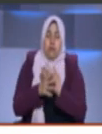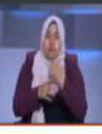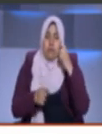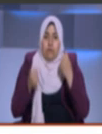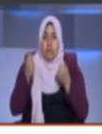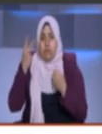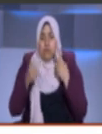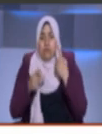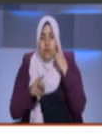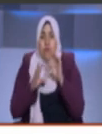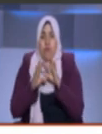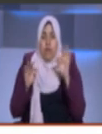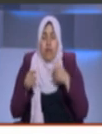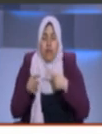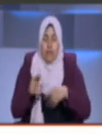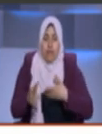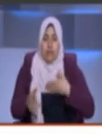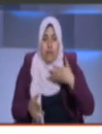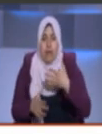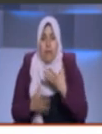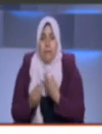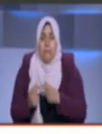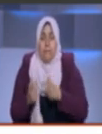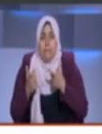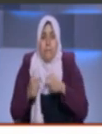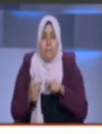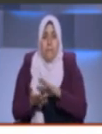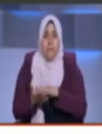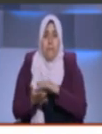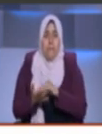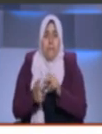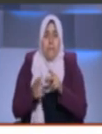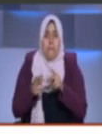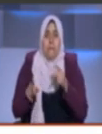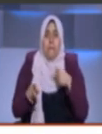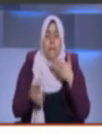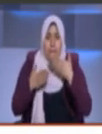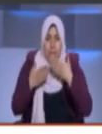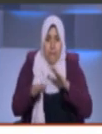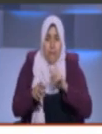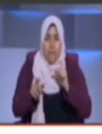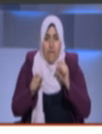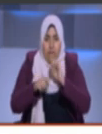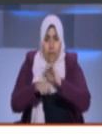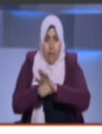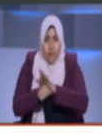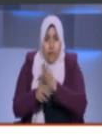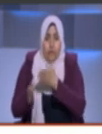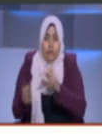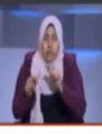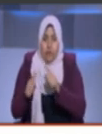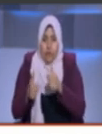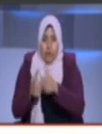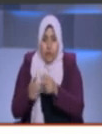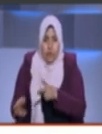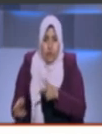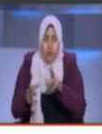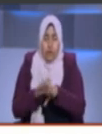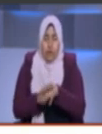وجاري الاستعداد مع البلديات بعد ما بعد كورونا لاخذ